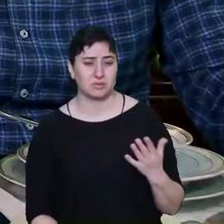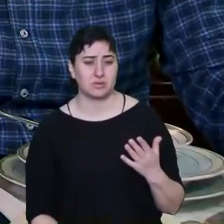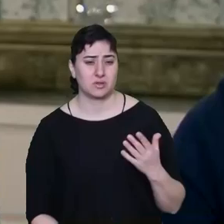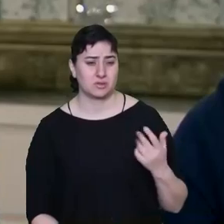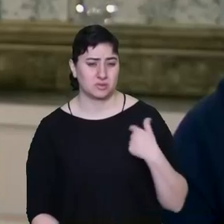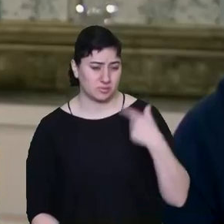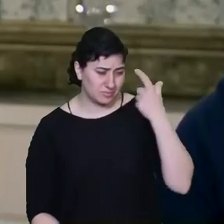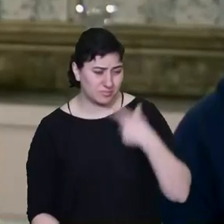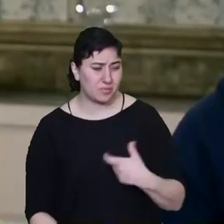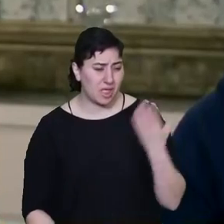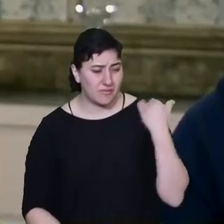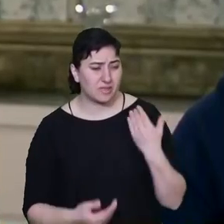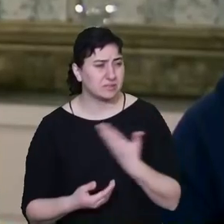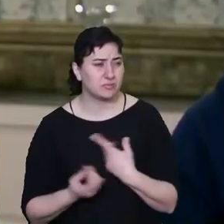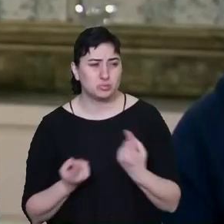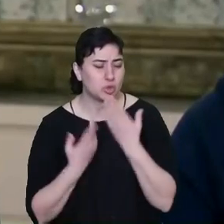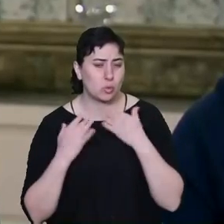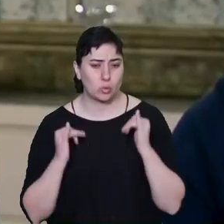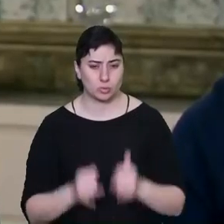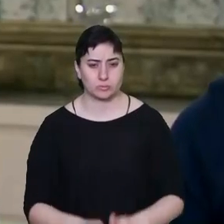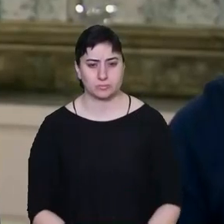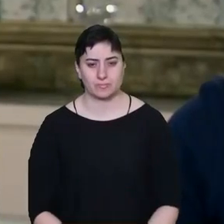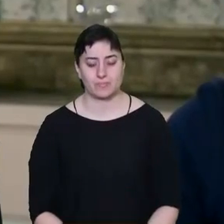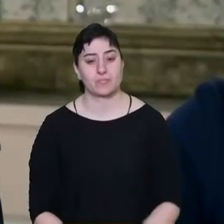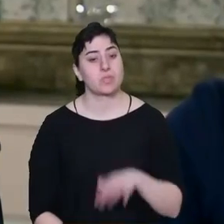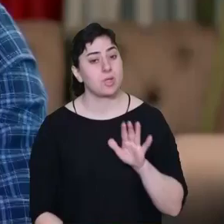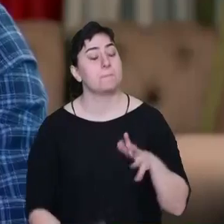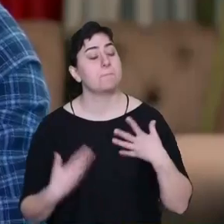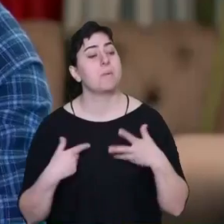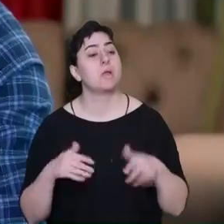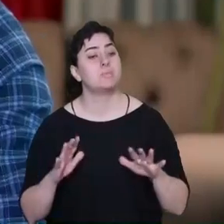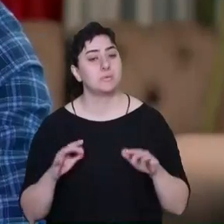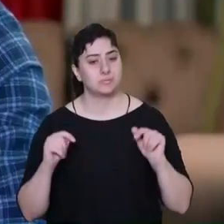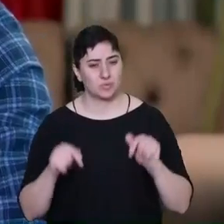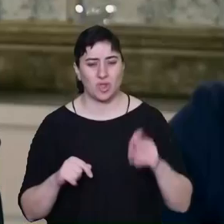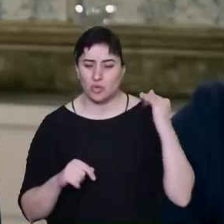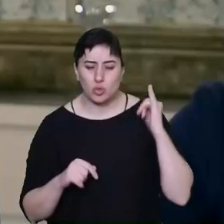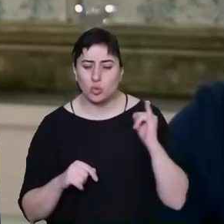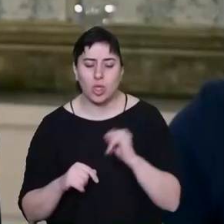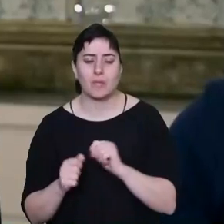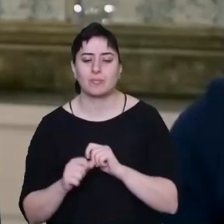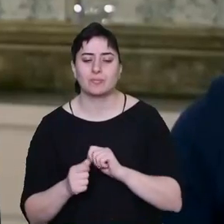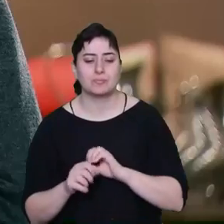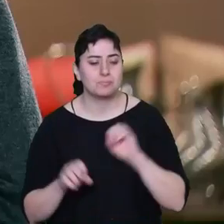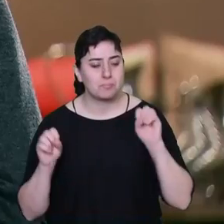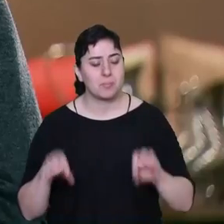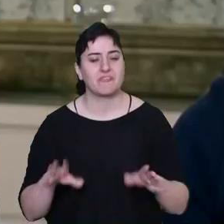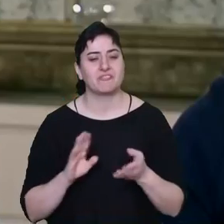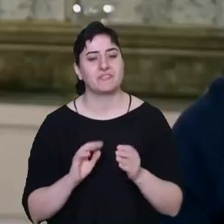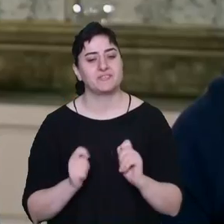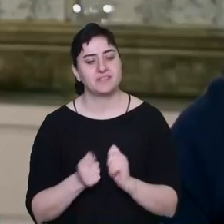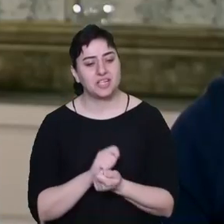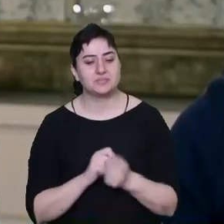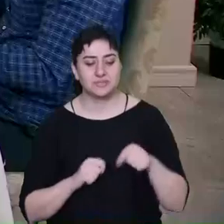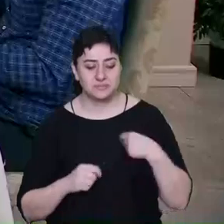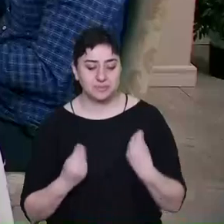o karakterin sevilecek bir yanı mı var Allah aşkına ya? Ama merak etmeyin. O kötü huylarımdan vazgeçtim. Artık bambaşka